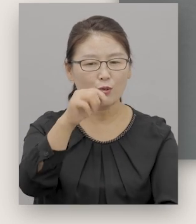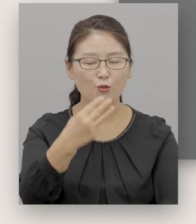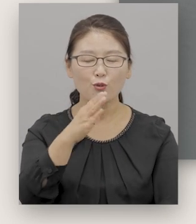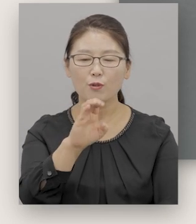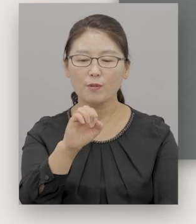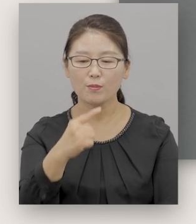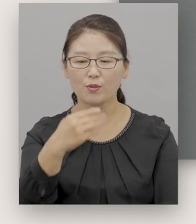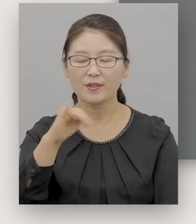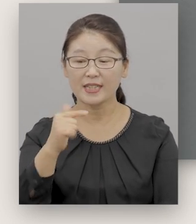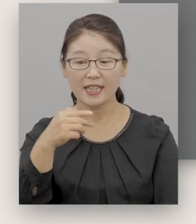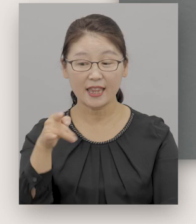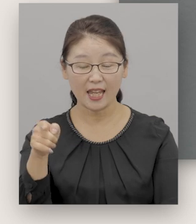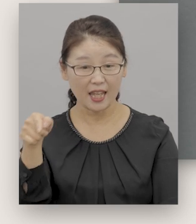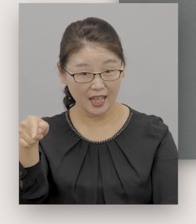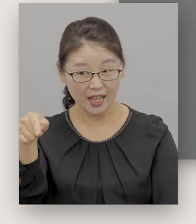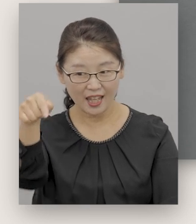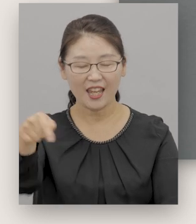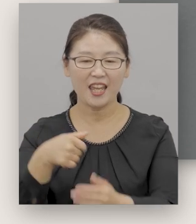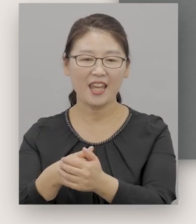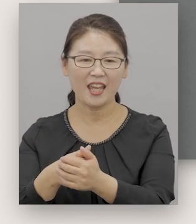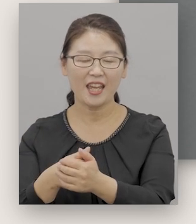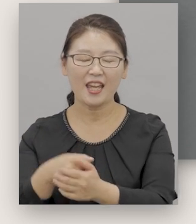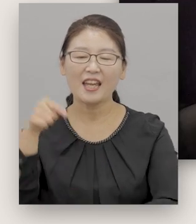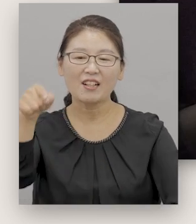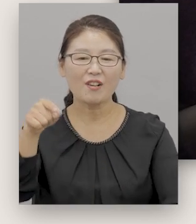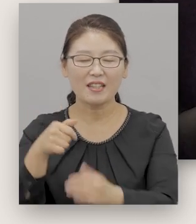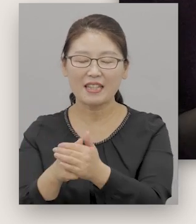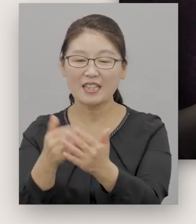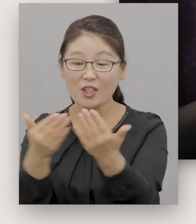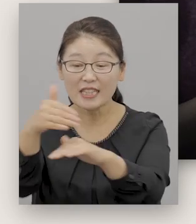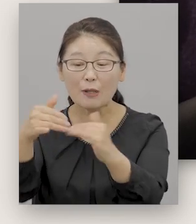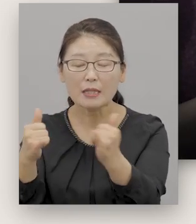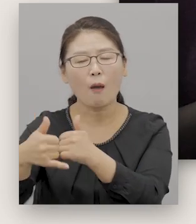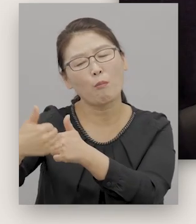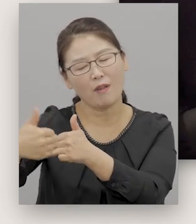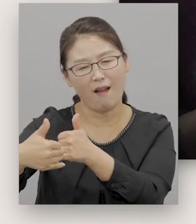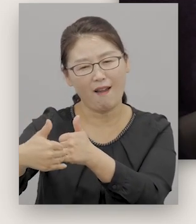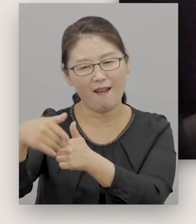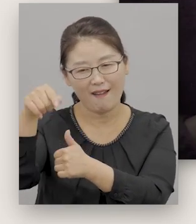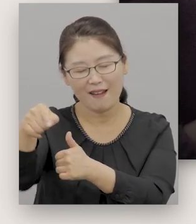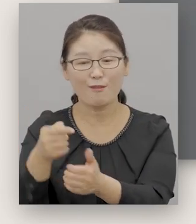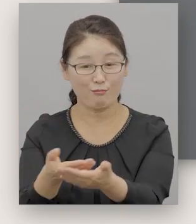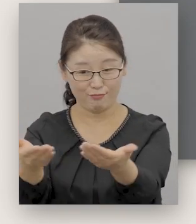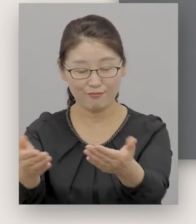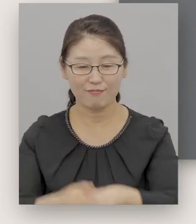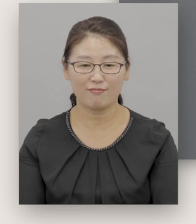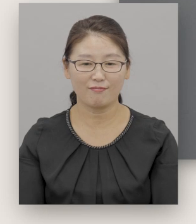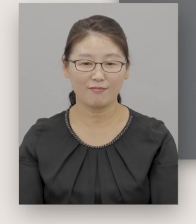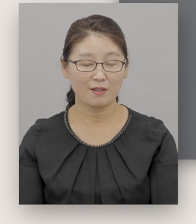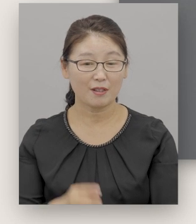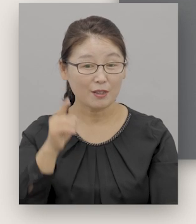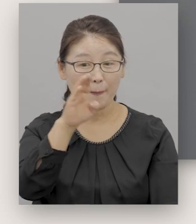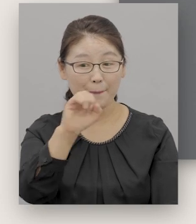번째로 복제품이 됐었던 울프 린데라는 스톡홀름에 있는 큐레이터 요청으로 만들어진 첫 번째 복제 버전이고요.